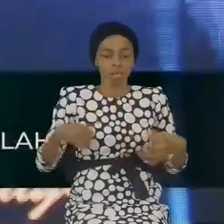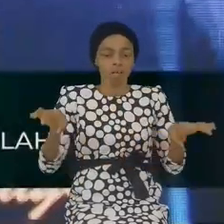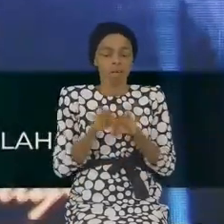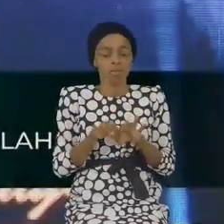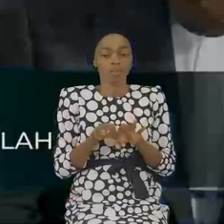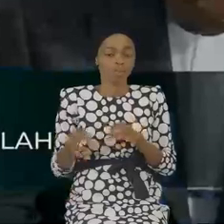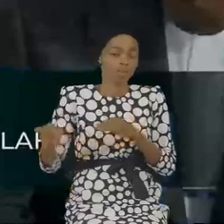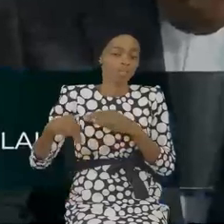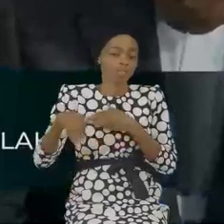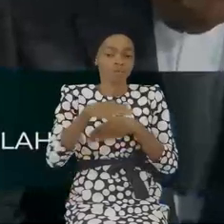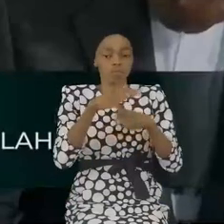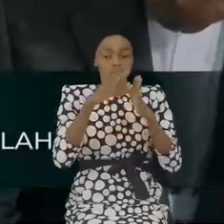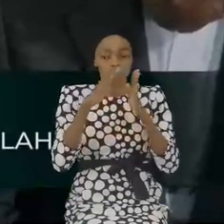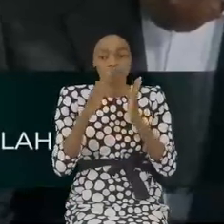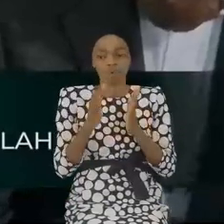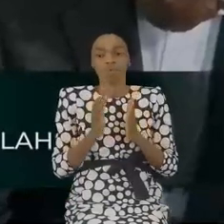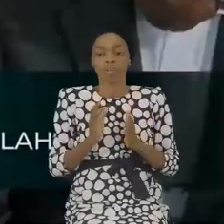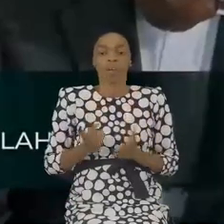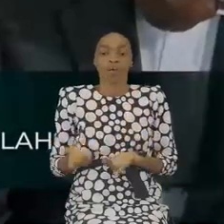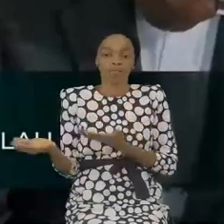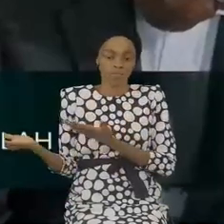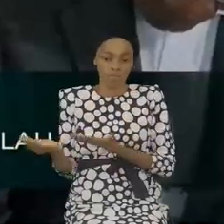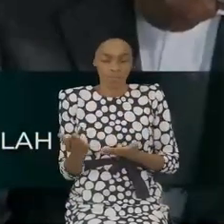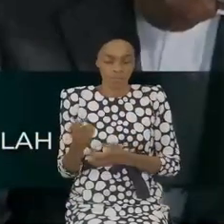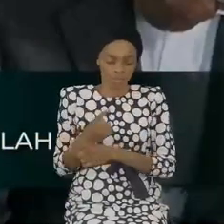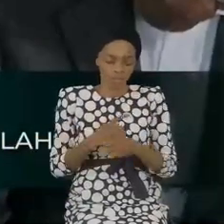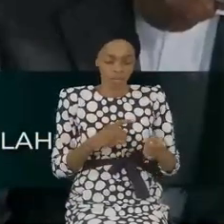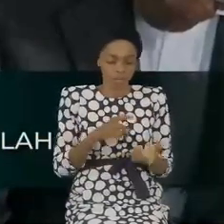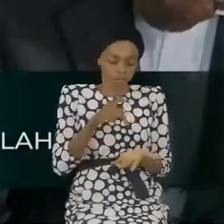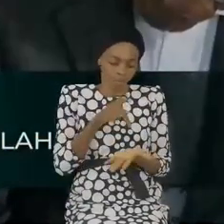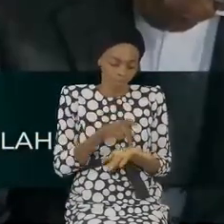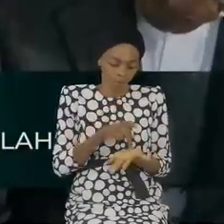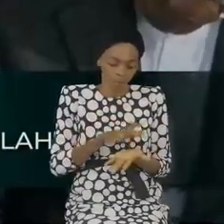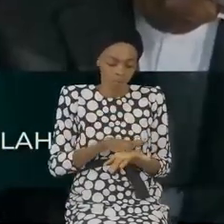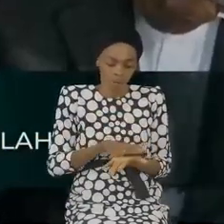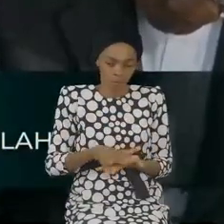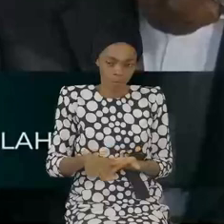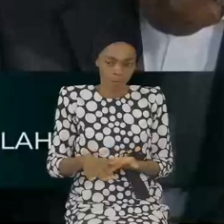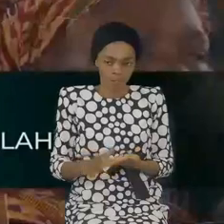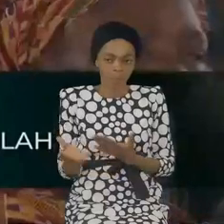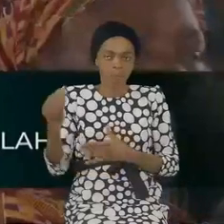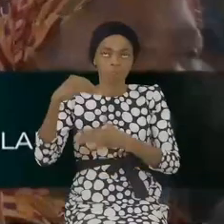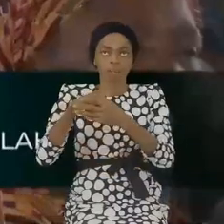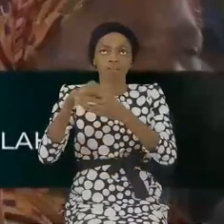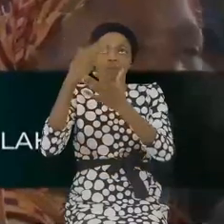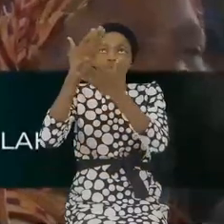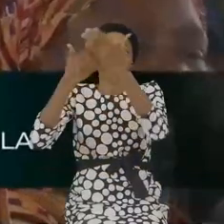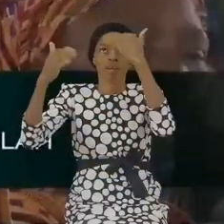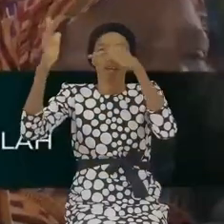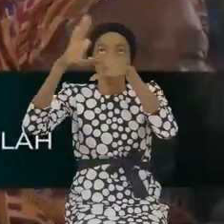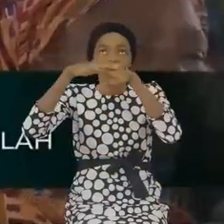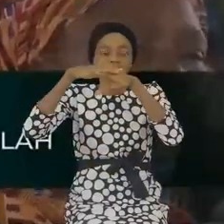amener purifiés à les conduire purifiés à Bula, les amener, les